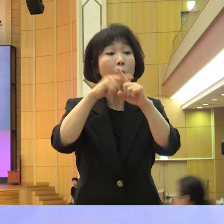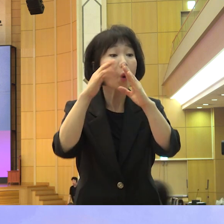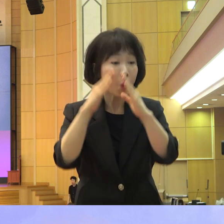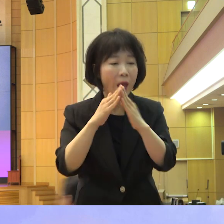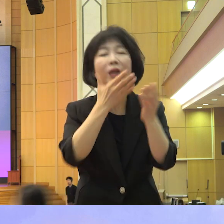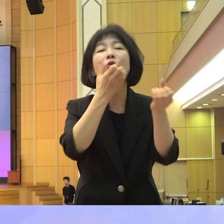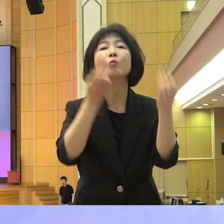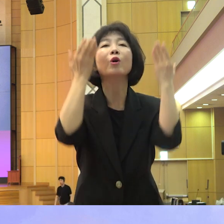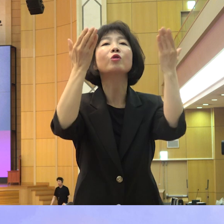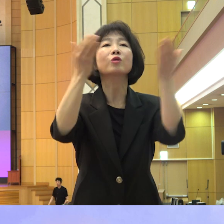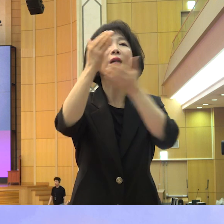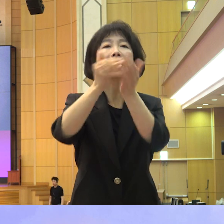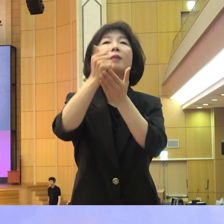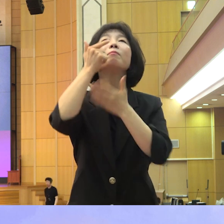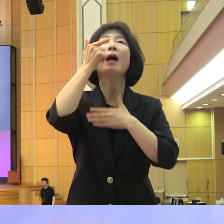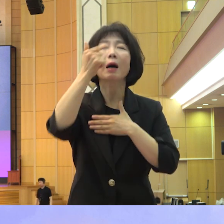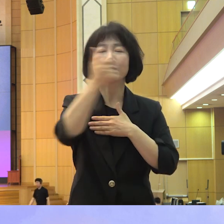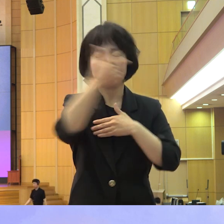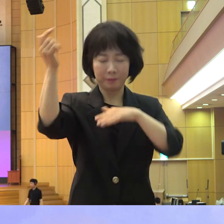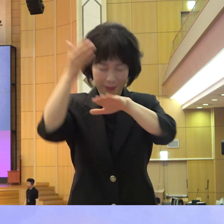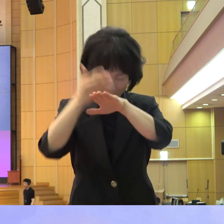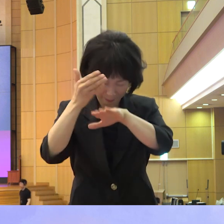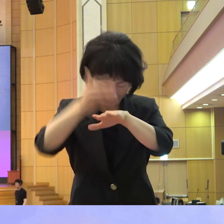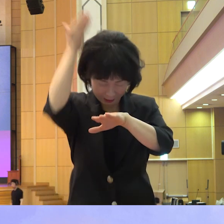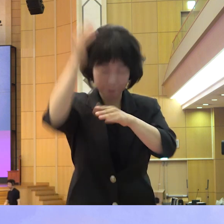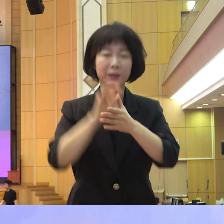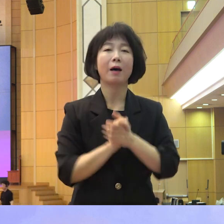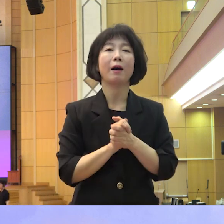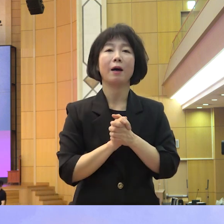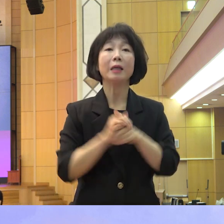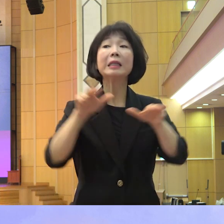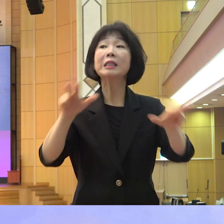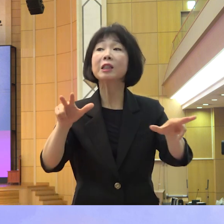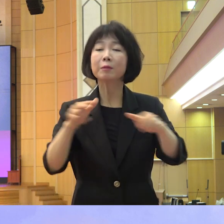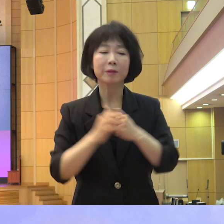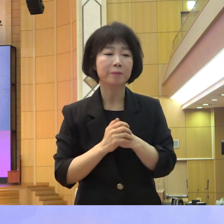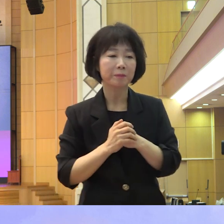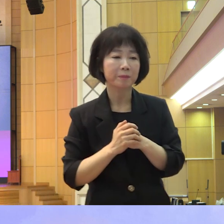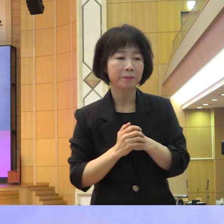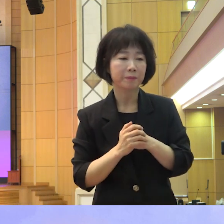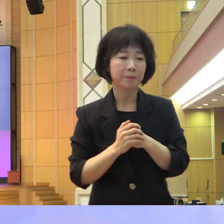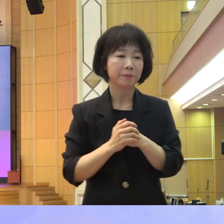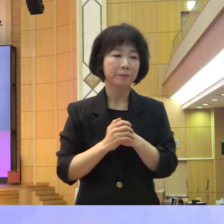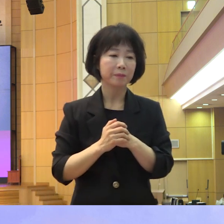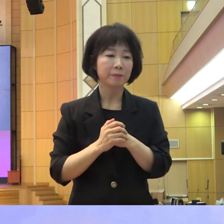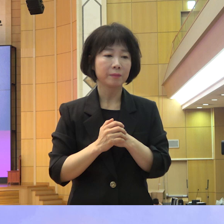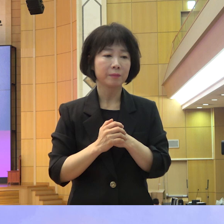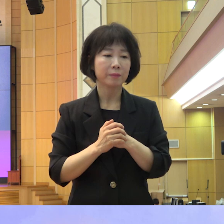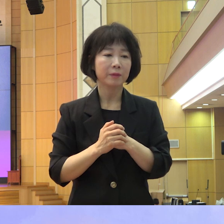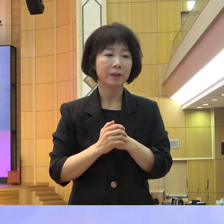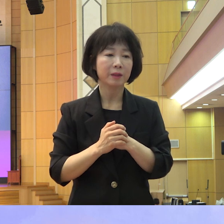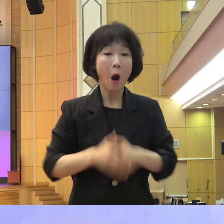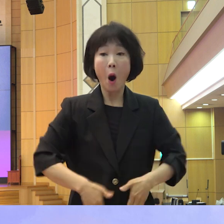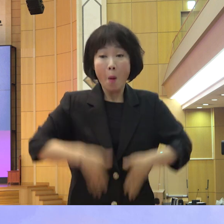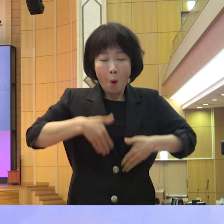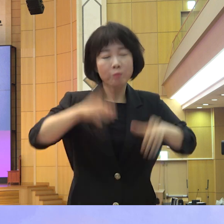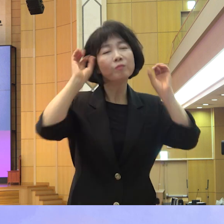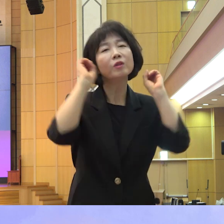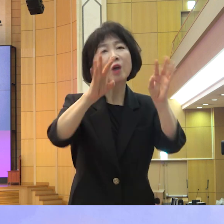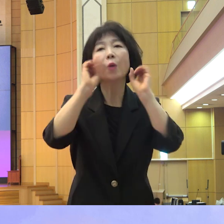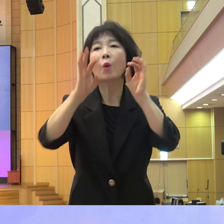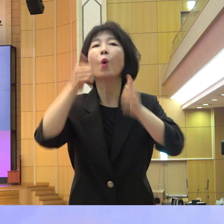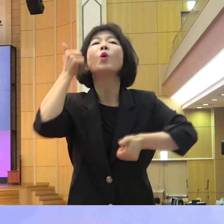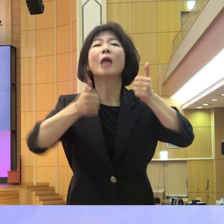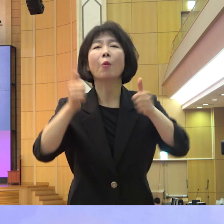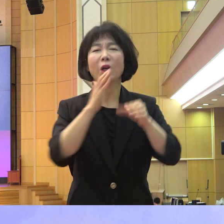길을 축복하신 아버지 하나님 감사를 드리옵나이다. 지금은 춘계 전도대 기간 중에